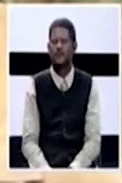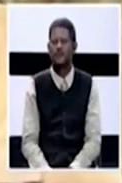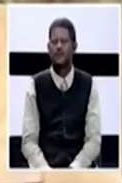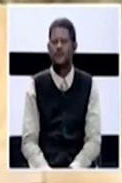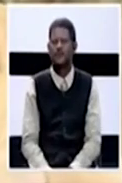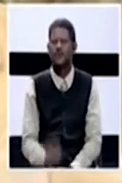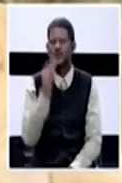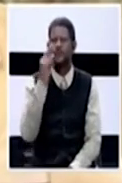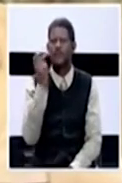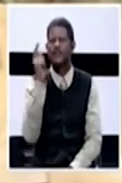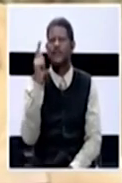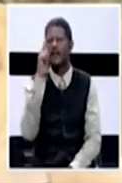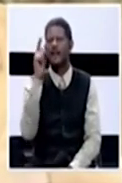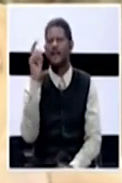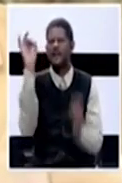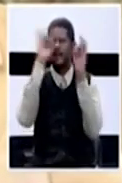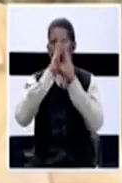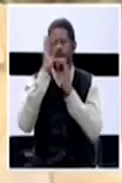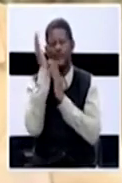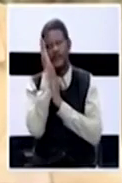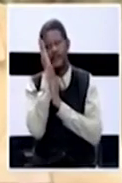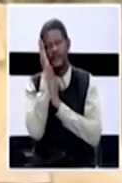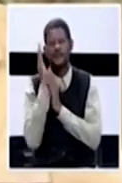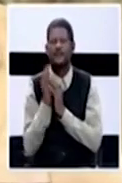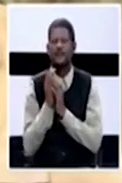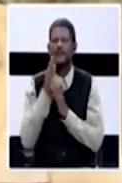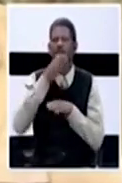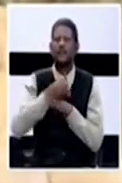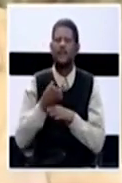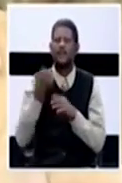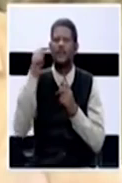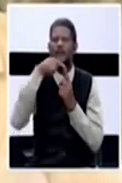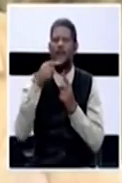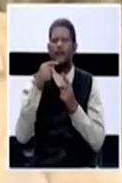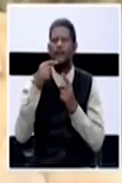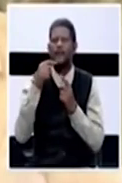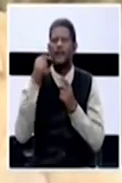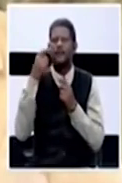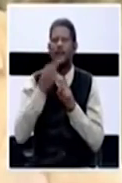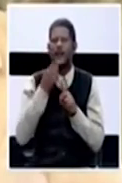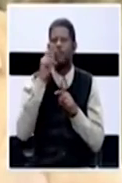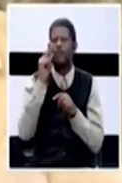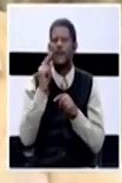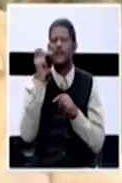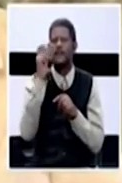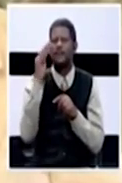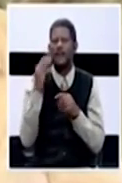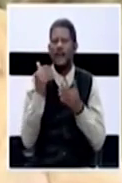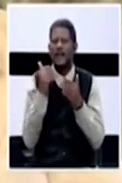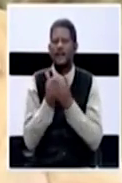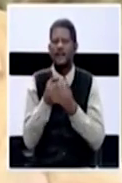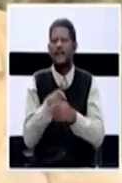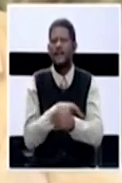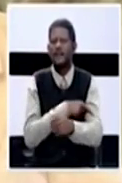ናባ ድማ ምሳተና ሓደ ለይቲ ምስ ውዓልና ካብኡ ንጀው ወፅና ቅር ካባ ድሜ ኣፀቢቕና